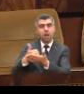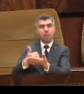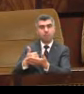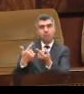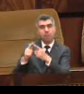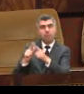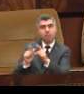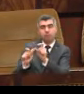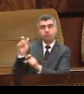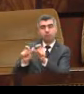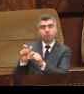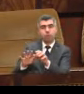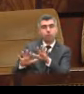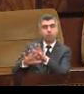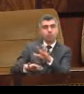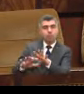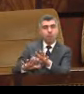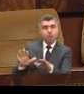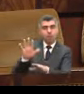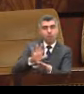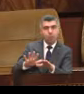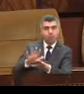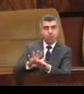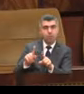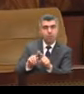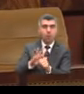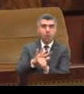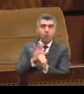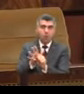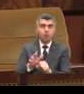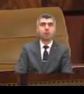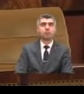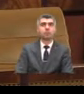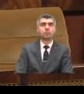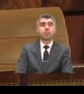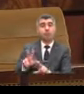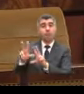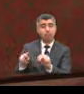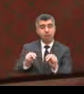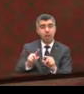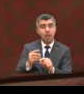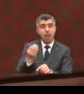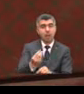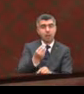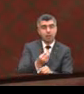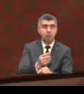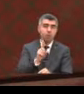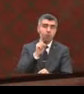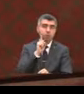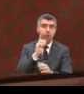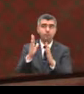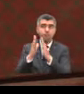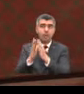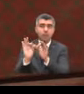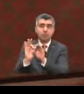وإيواء الفئات الاجتماعية الخاصة المتضررة من أزمة كورونا، نظير الأشخاص والأطفال والنساء بدون مأوى